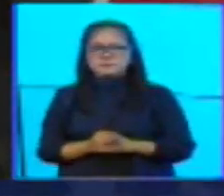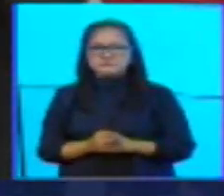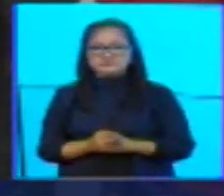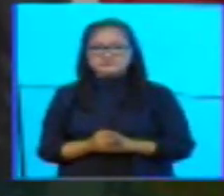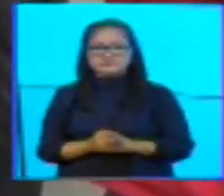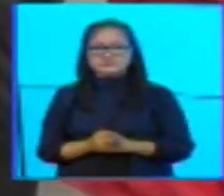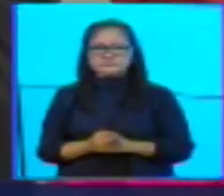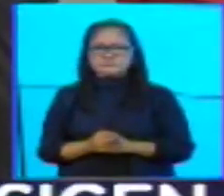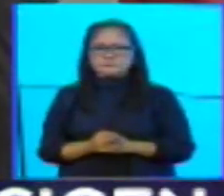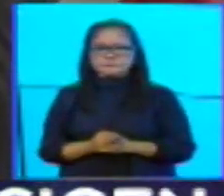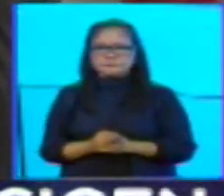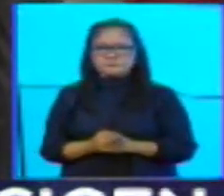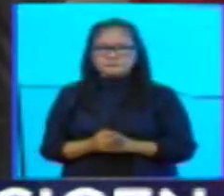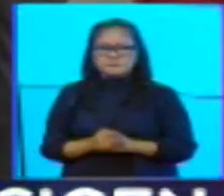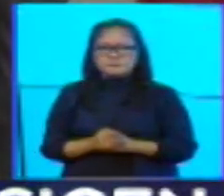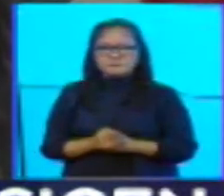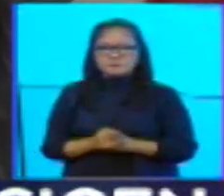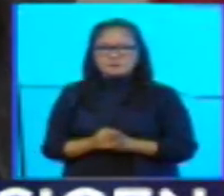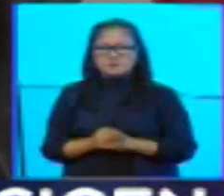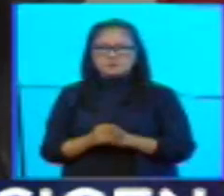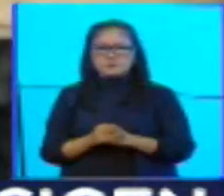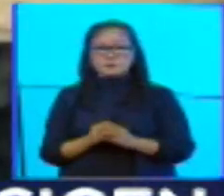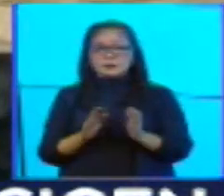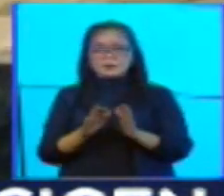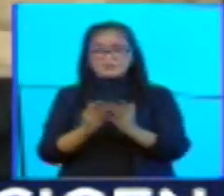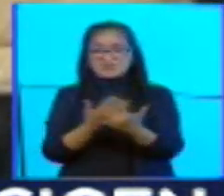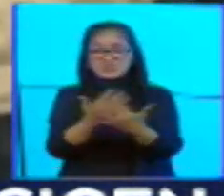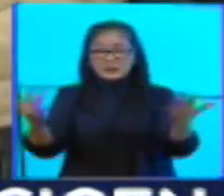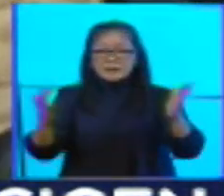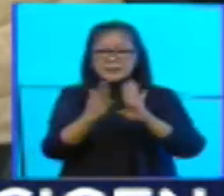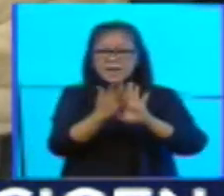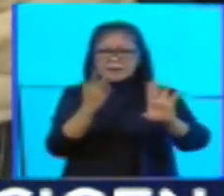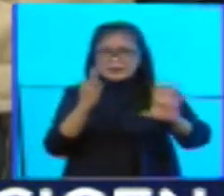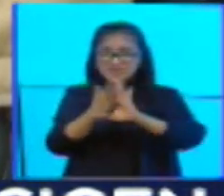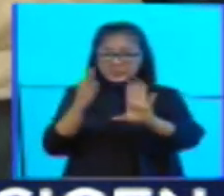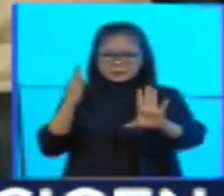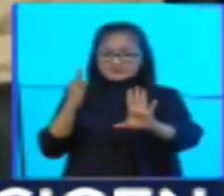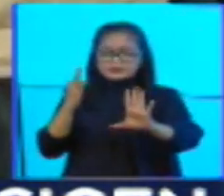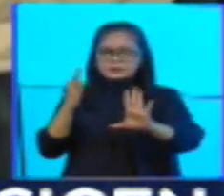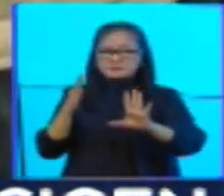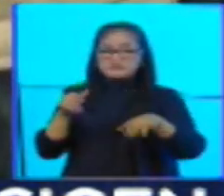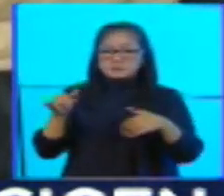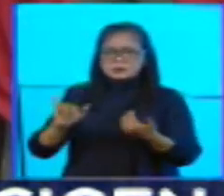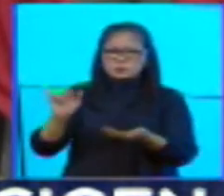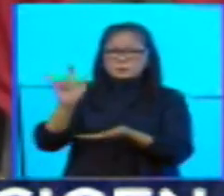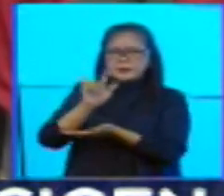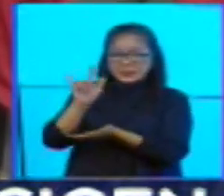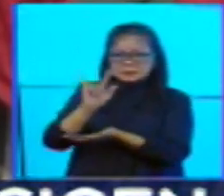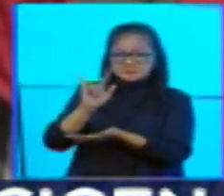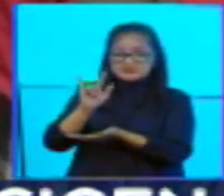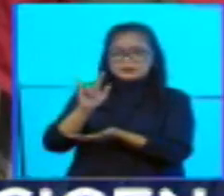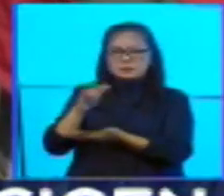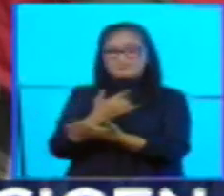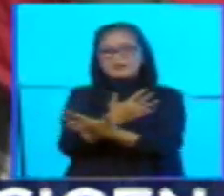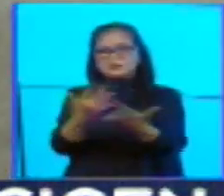Antrian panjang warga terlihat di lokasi pengisian yang masih buka di Jalan Mayor Oking, Kota Bekasi, Jawa Barat. Puluhan warga terpaksa antre berjam-jam